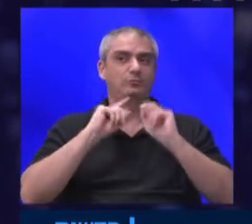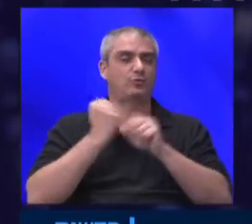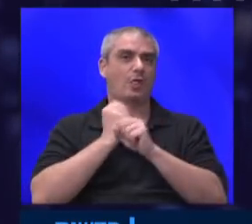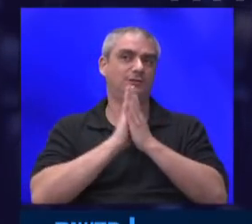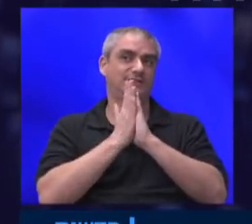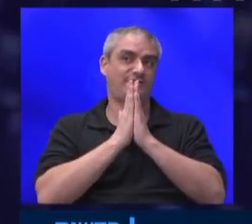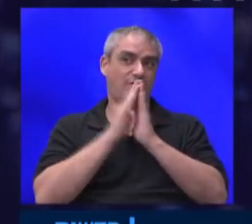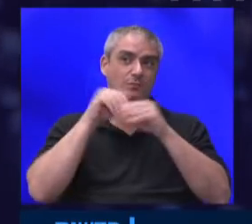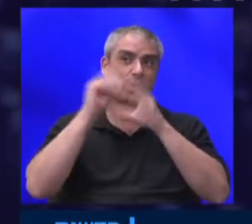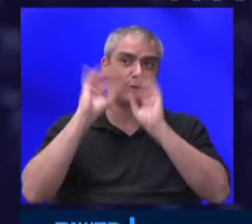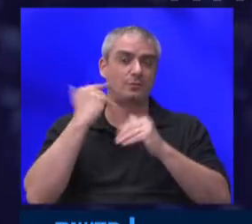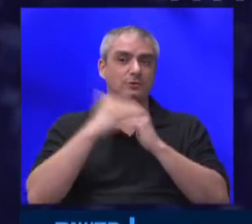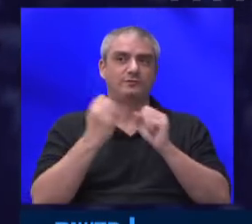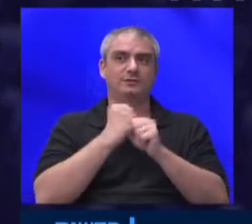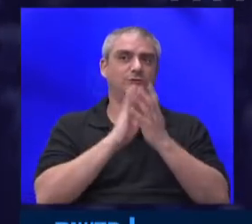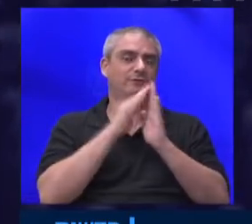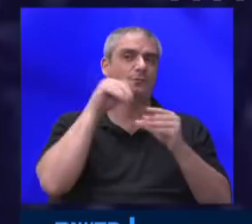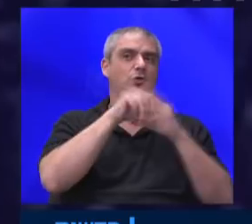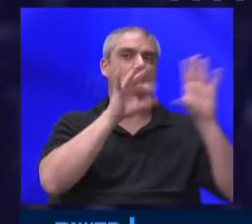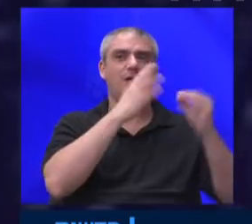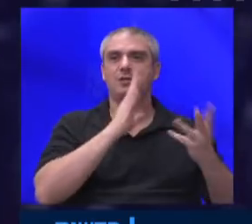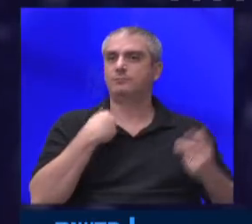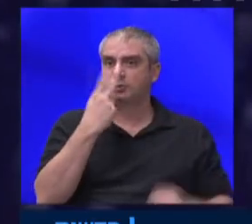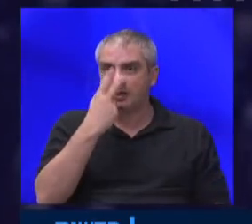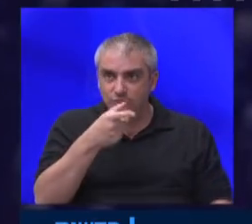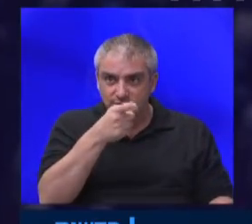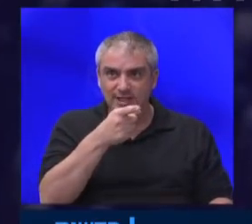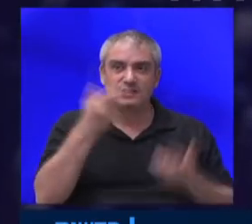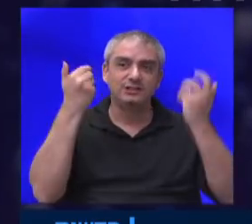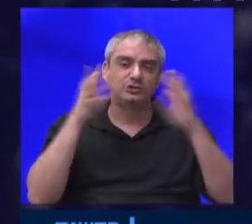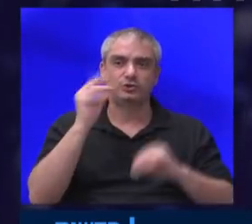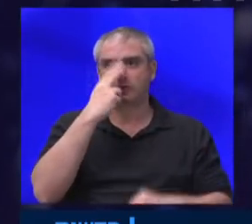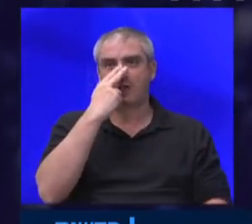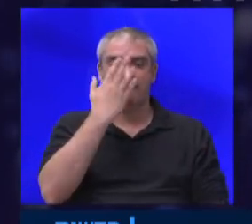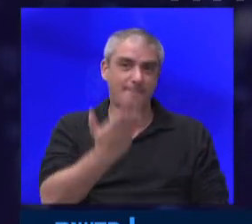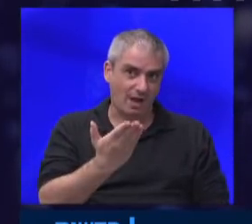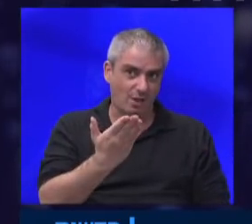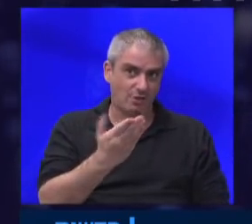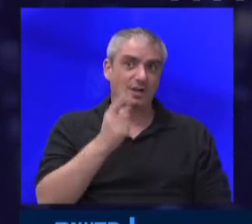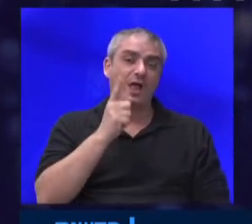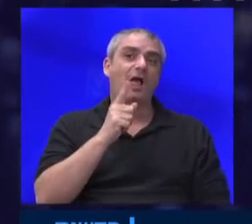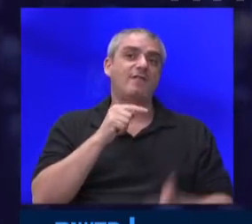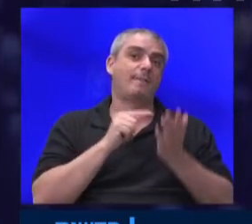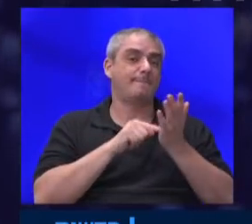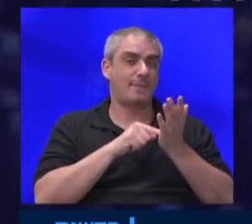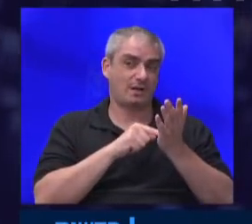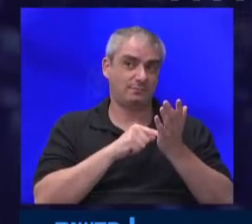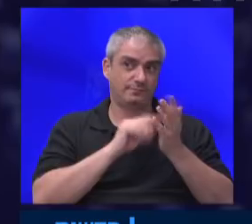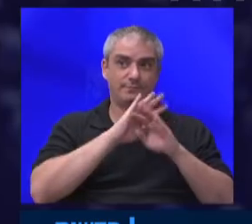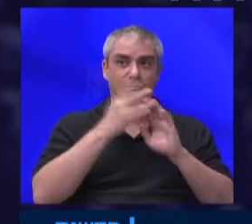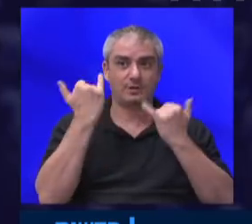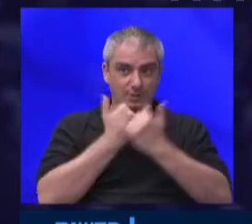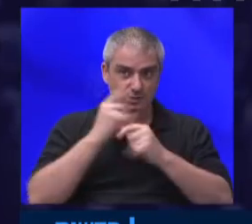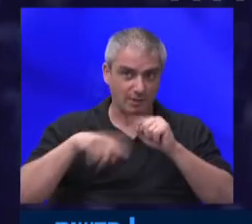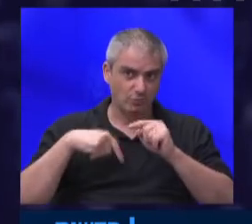בסוף ייצרנו את הצפיפות בתוך הקניון. מה שראינו זה בעצם כישלון של הפיילוט, אבל לאור כל הטעויות האלה אנחנו